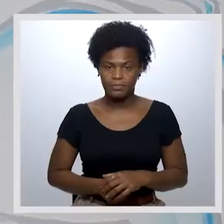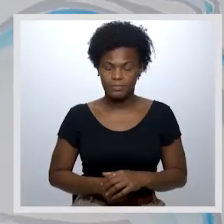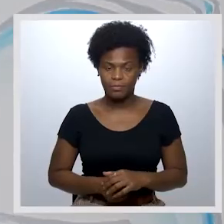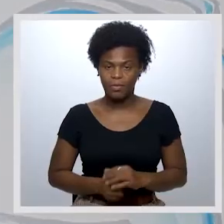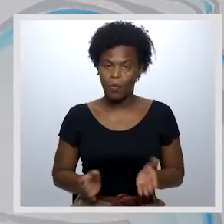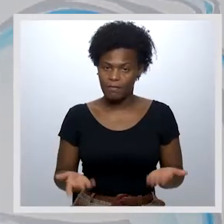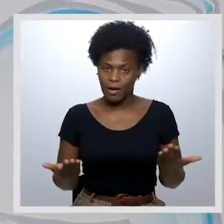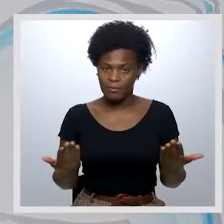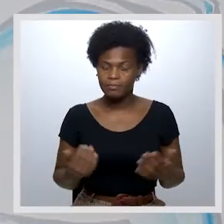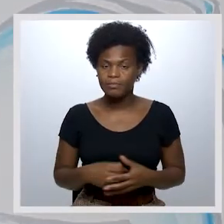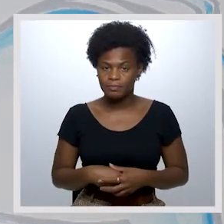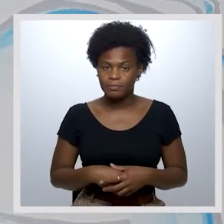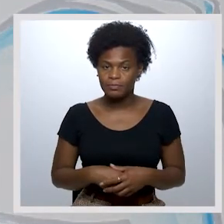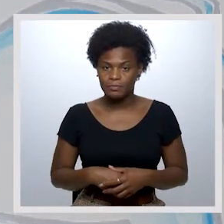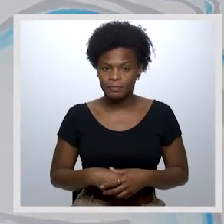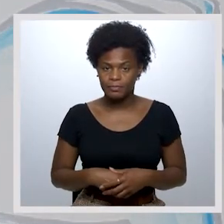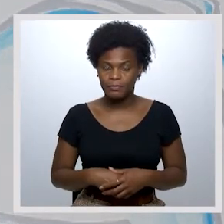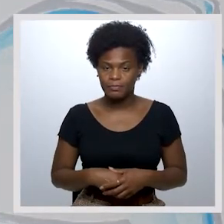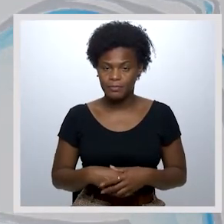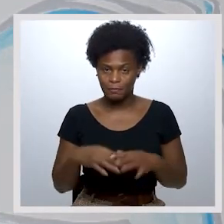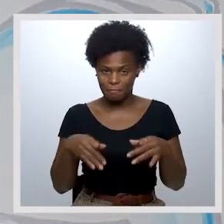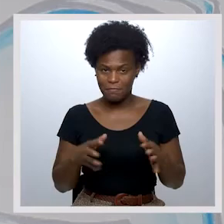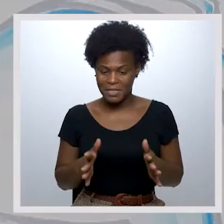On y va. C'est fini?